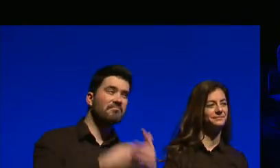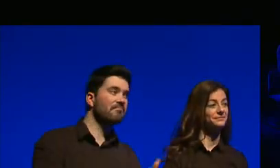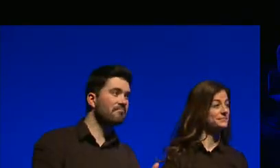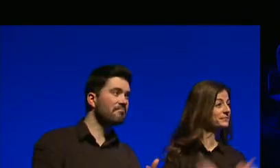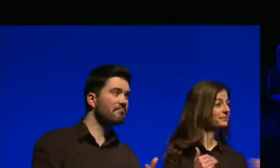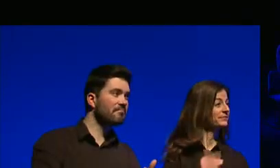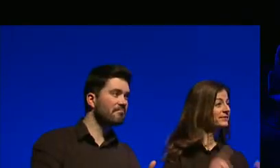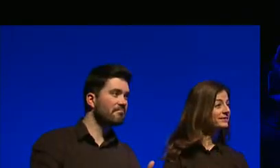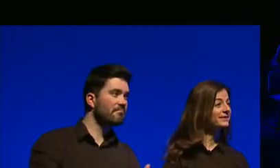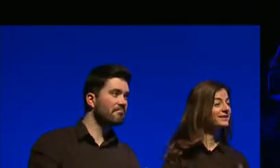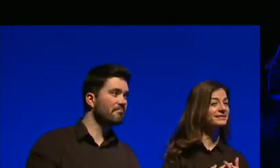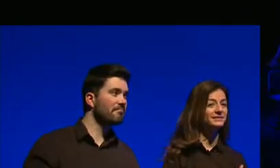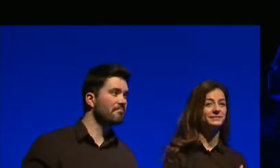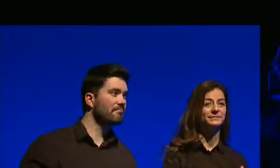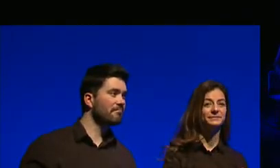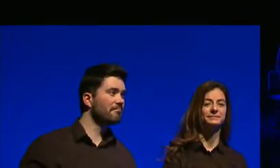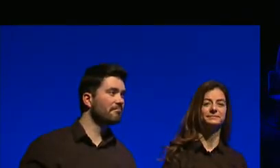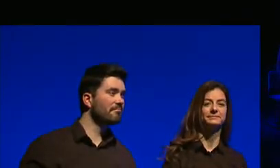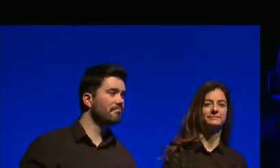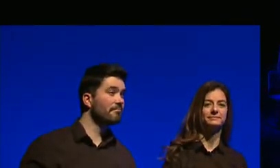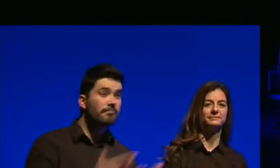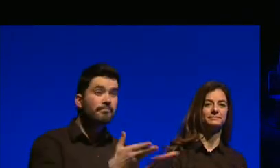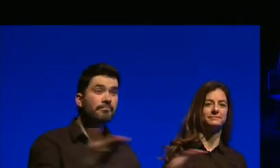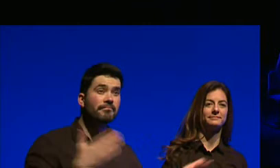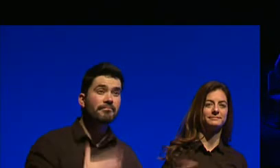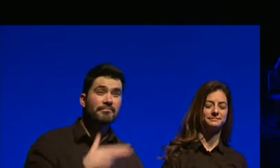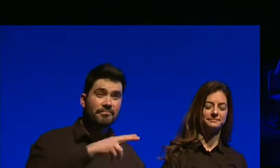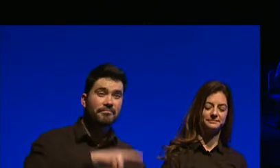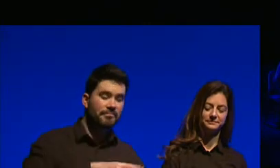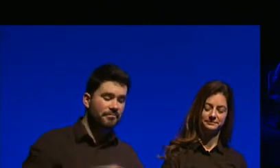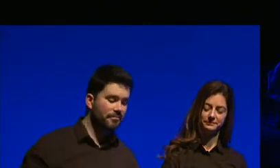Let's get started. بیایید شروع نمایید. Please sit.